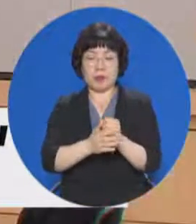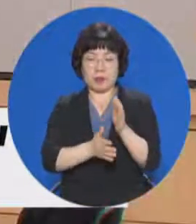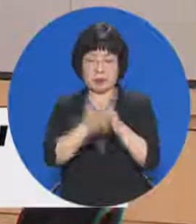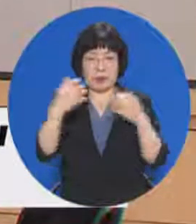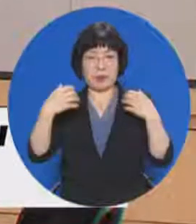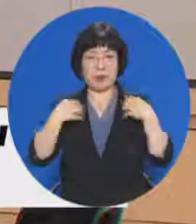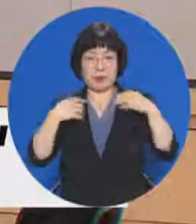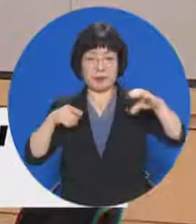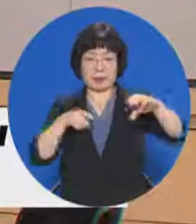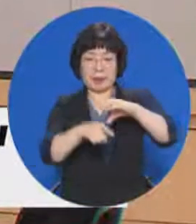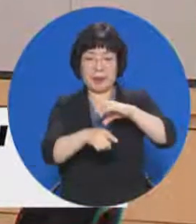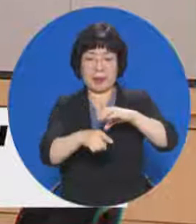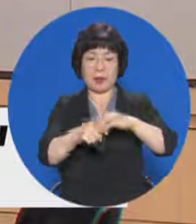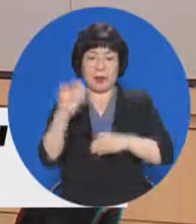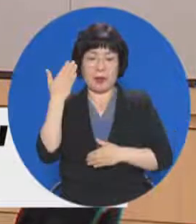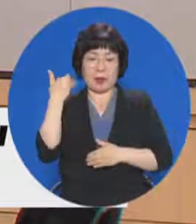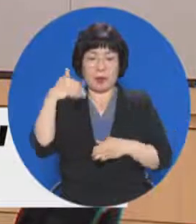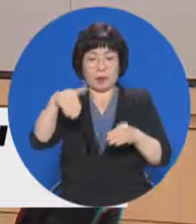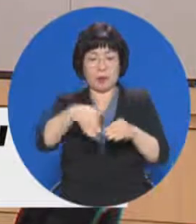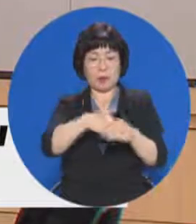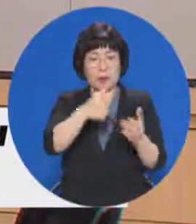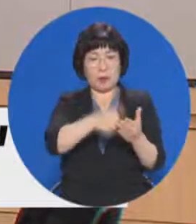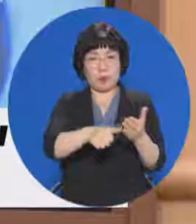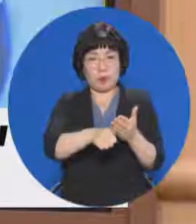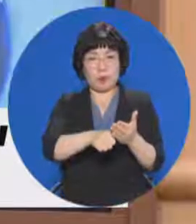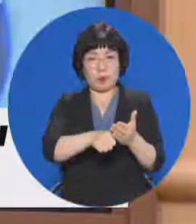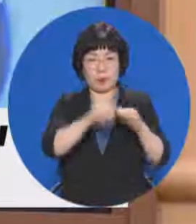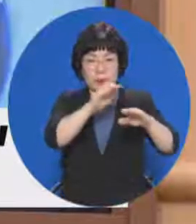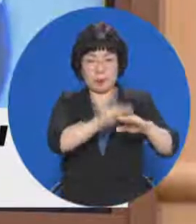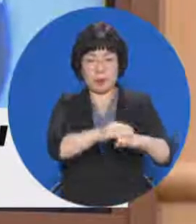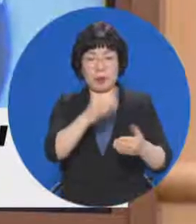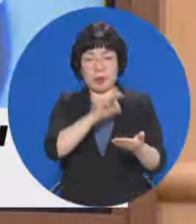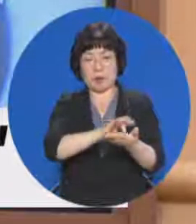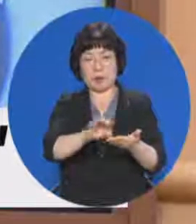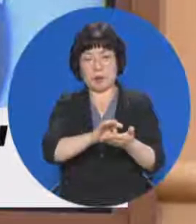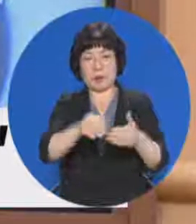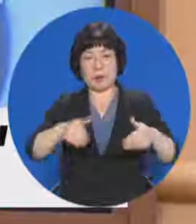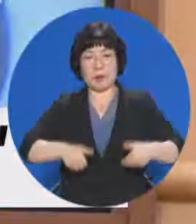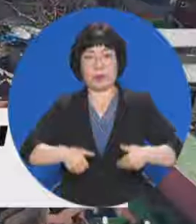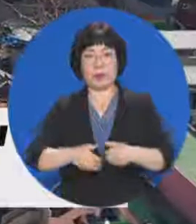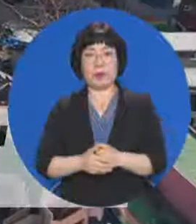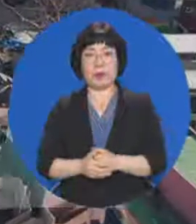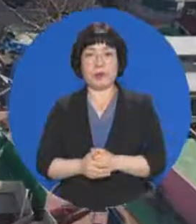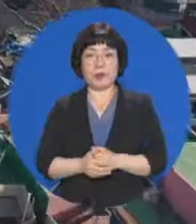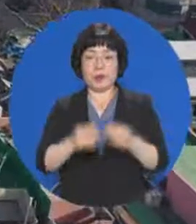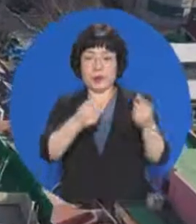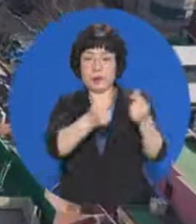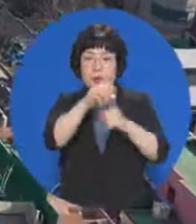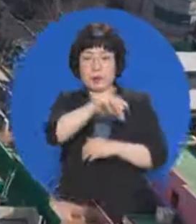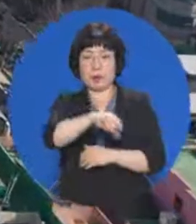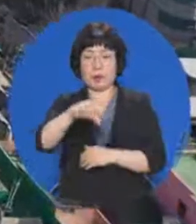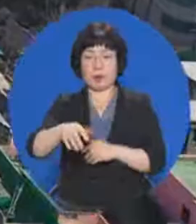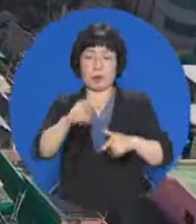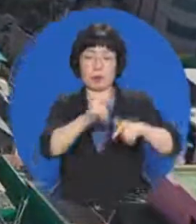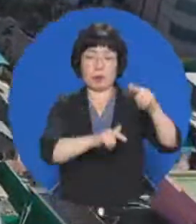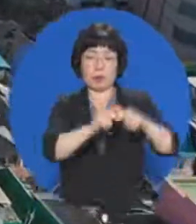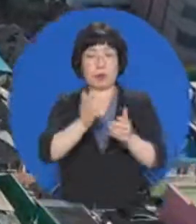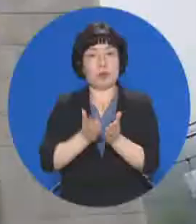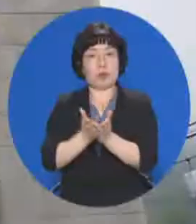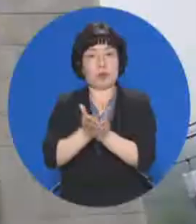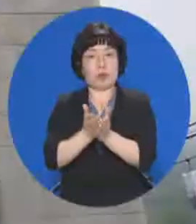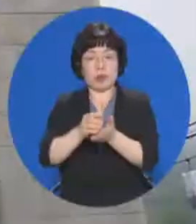정부가 벙커들을 근대 문화유산으로 보존해 활용해야 한다고 주장했습니다. 비슷한 인근 도시인 목포와